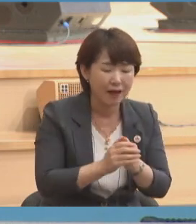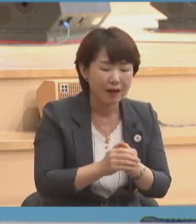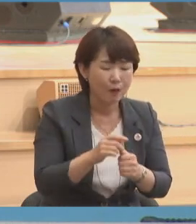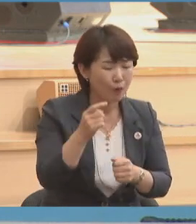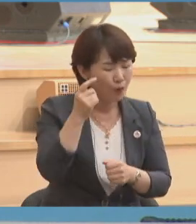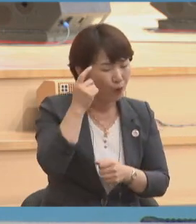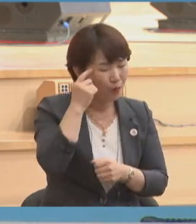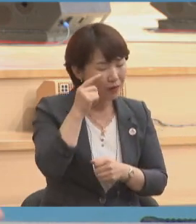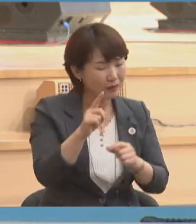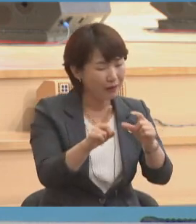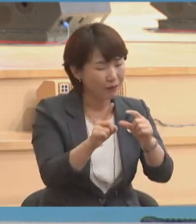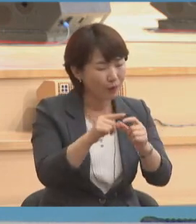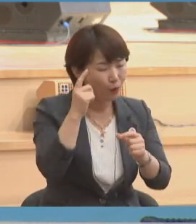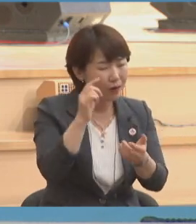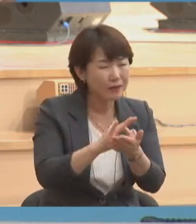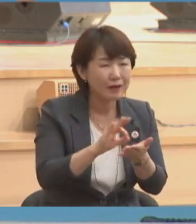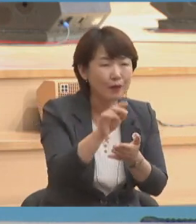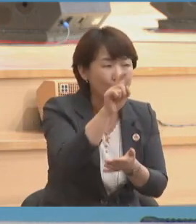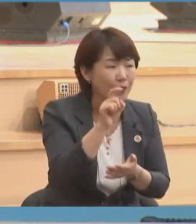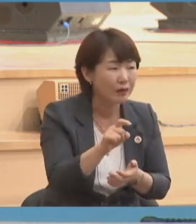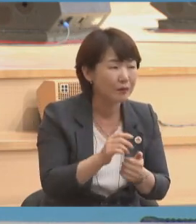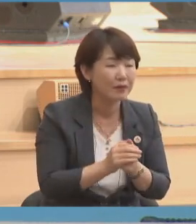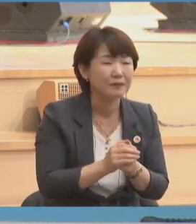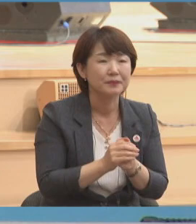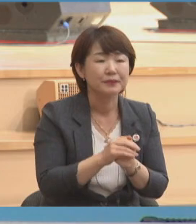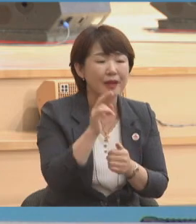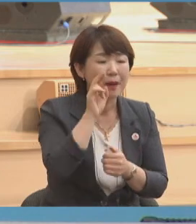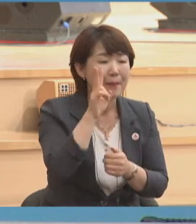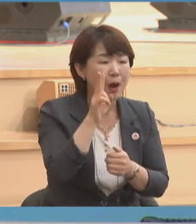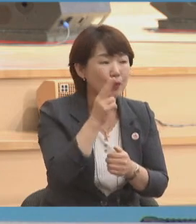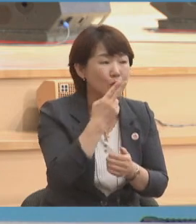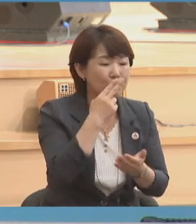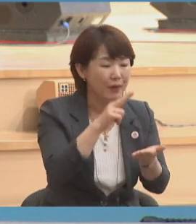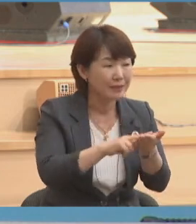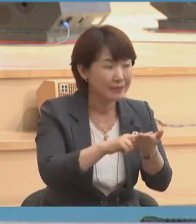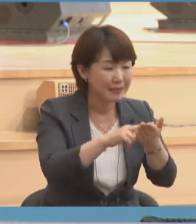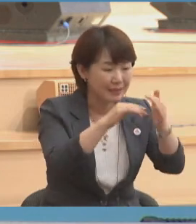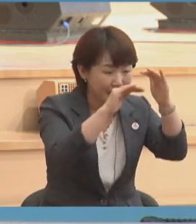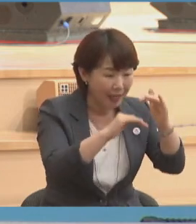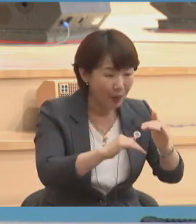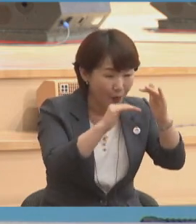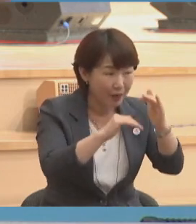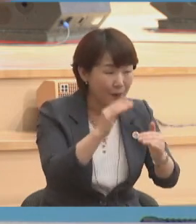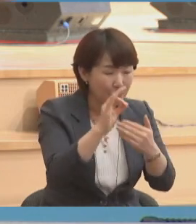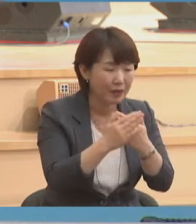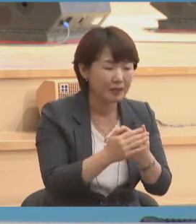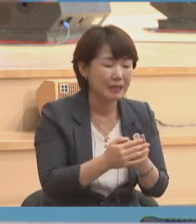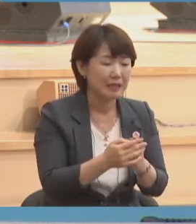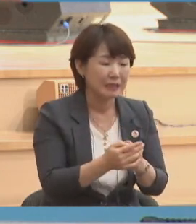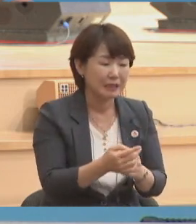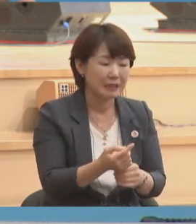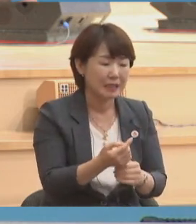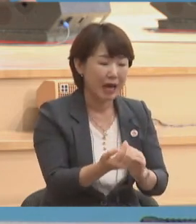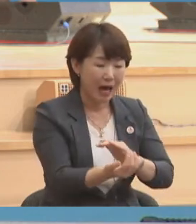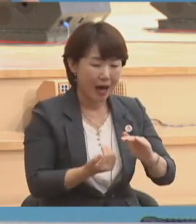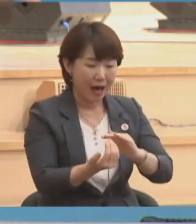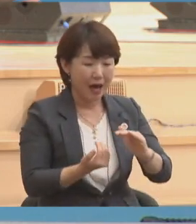쓰였냐? 여러분, 대부분의 바울 서신이 그런 것처럼 바울 서신의 앞부분은 교리편이에요.